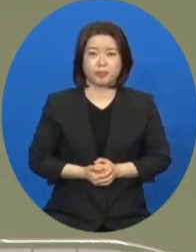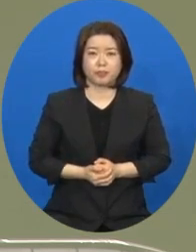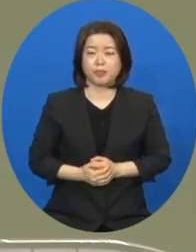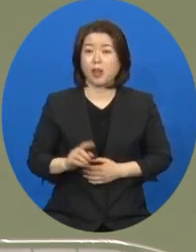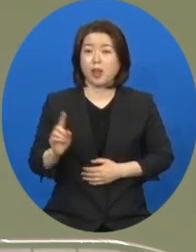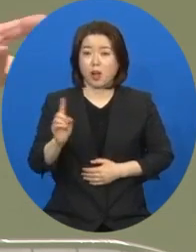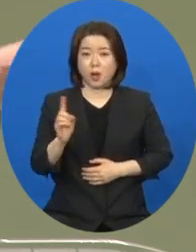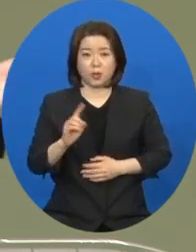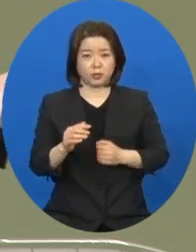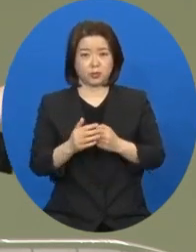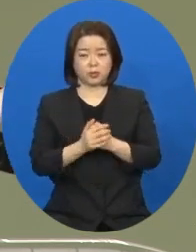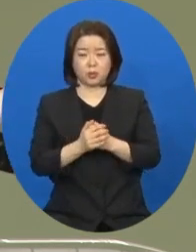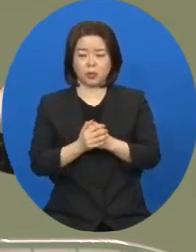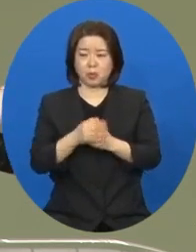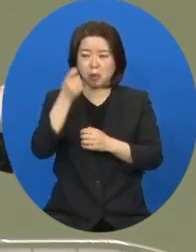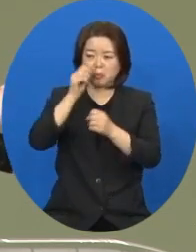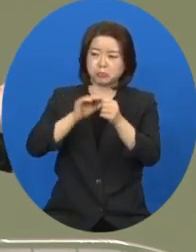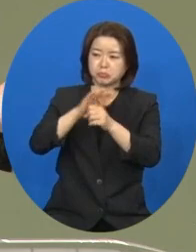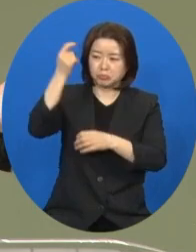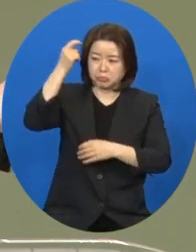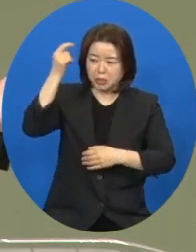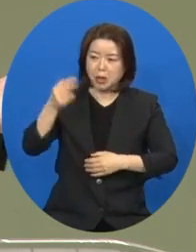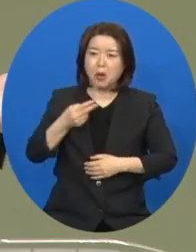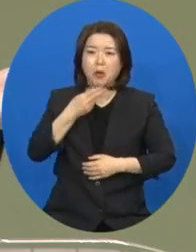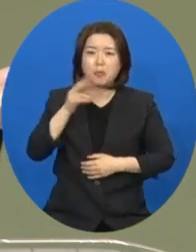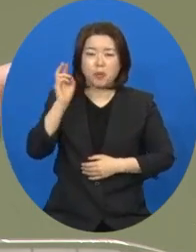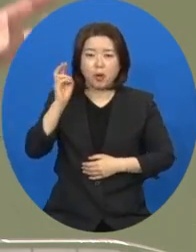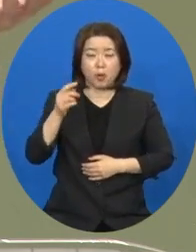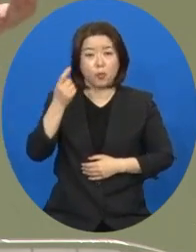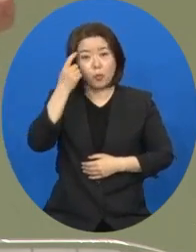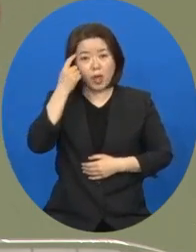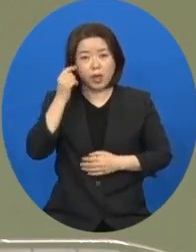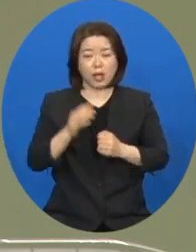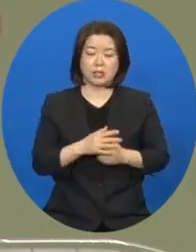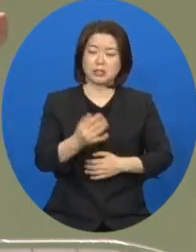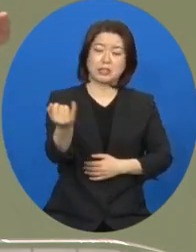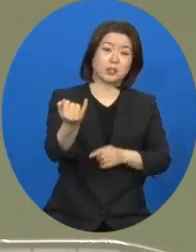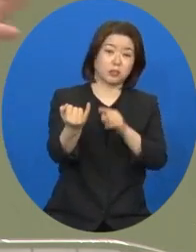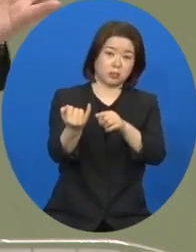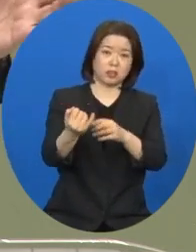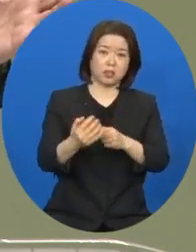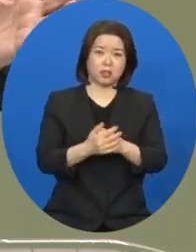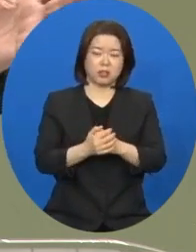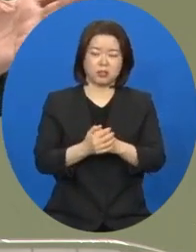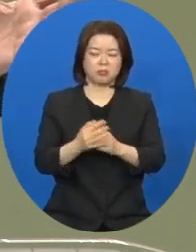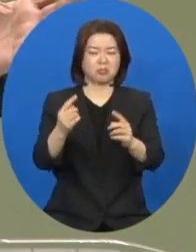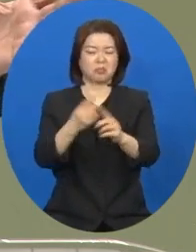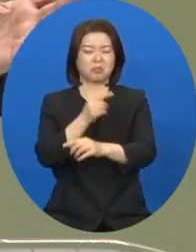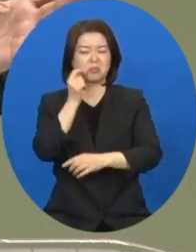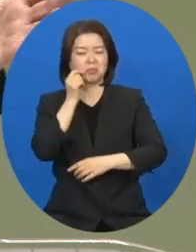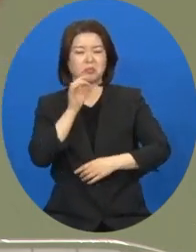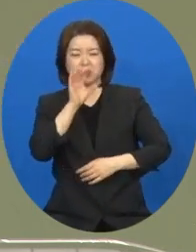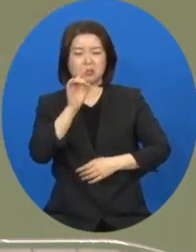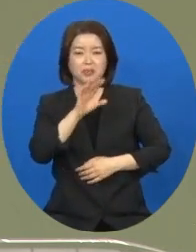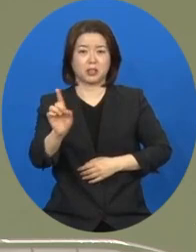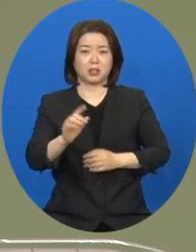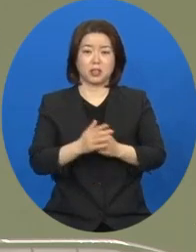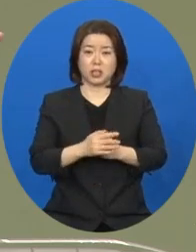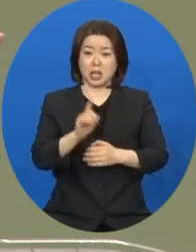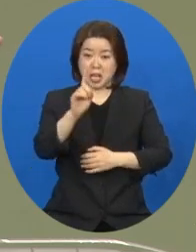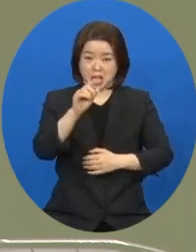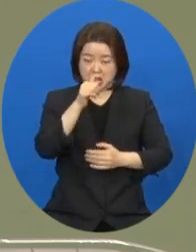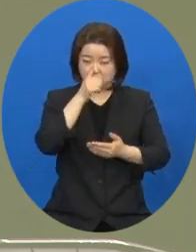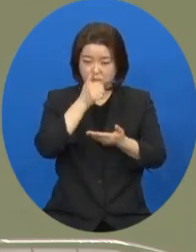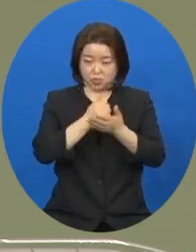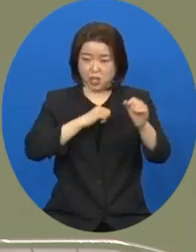어떤 동정도 안 됐을 거예요. 왜? 이런 여자는 못 고쳐. 한번 이렇게 죄